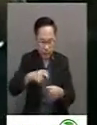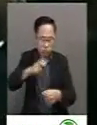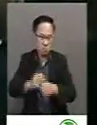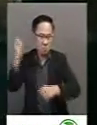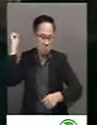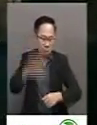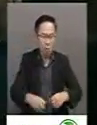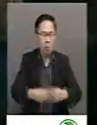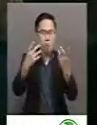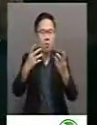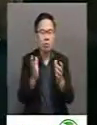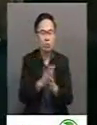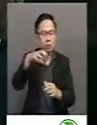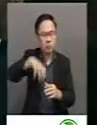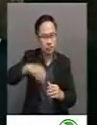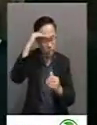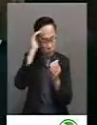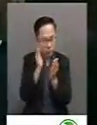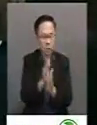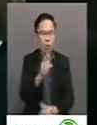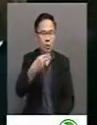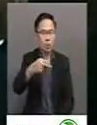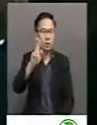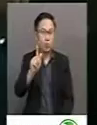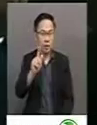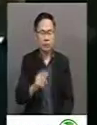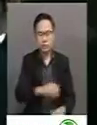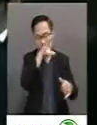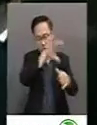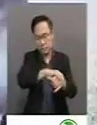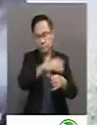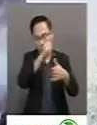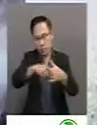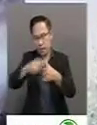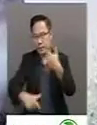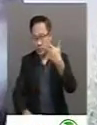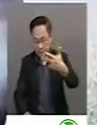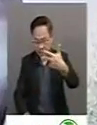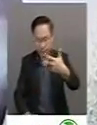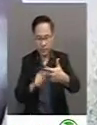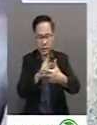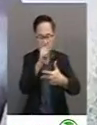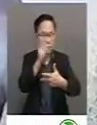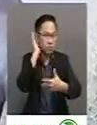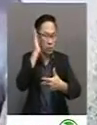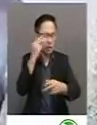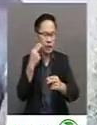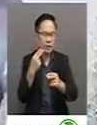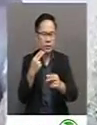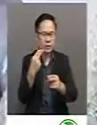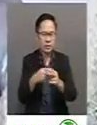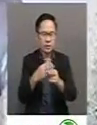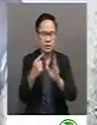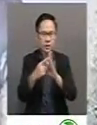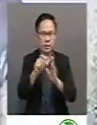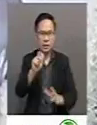น.ห้วยขวางถึงการจับกุมคนร้ายทั้ง3คนคือนายเอกชัยหรือว่าแก๊ปวงหาจักอายุ20ปีคนนี้เป็นคนโ